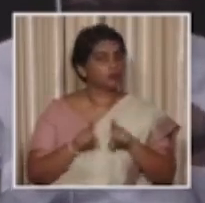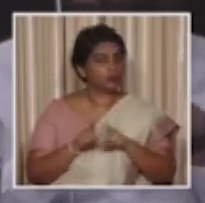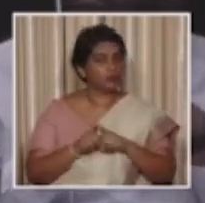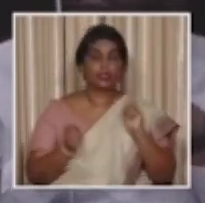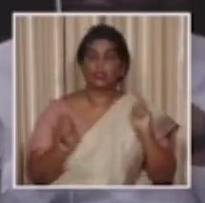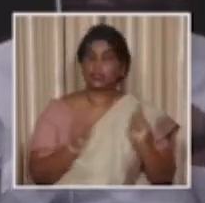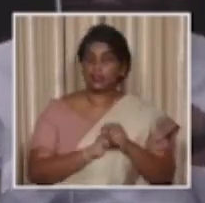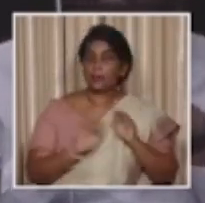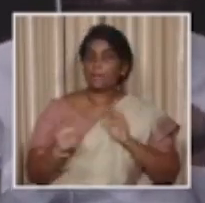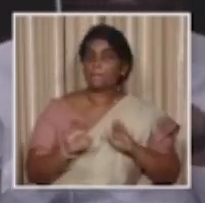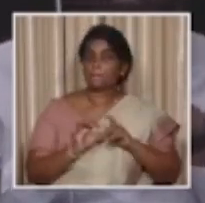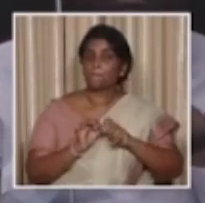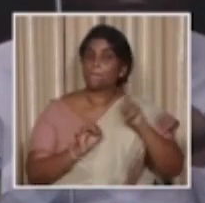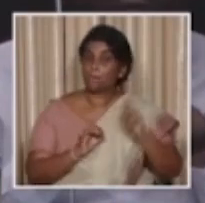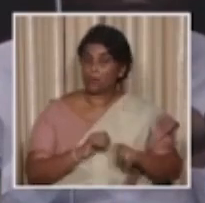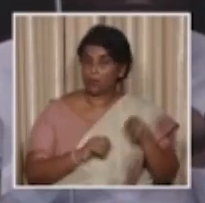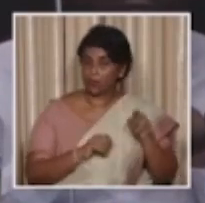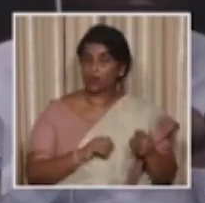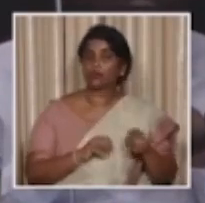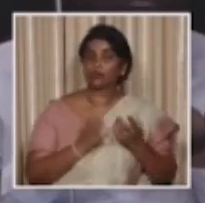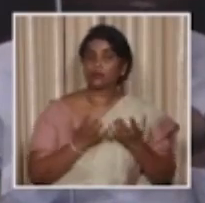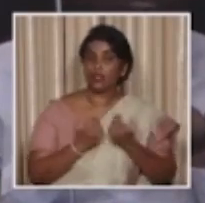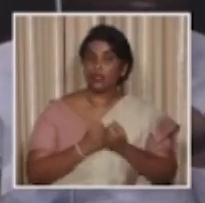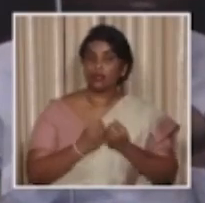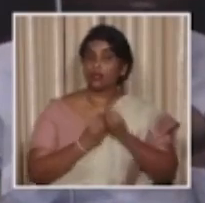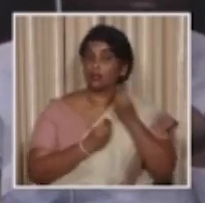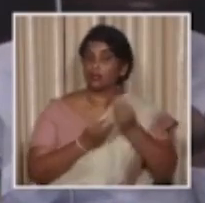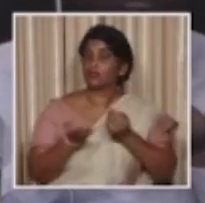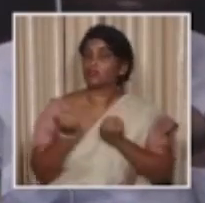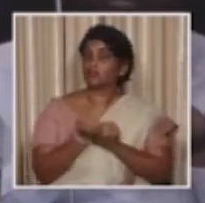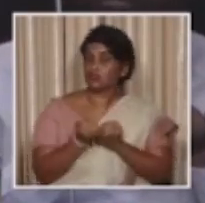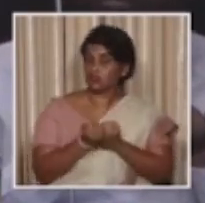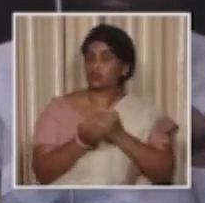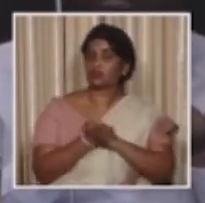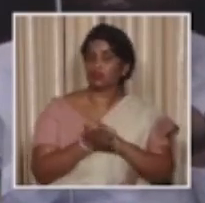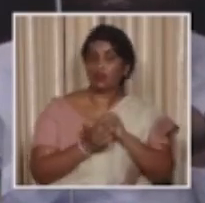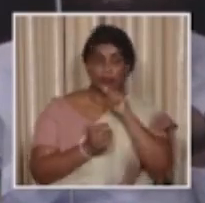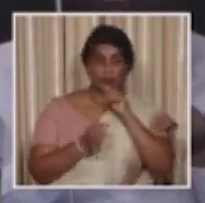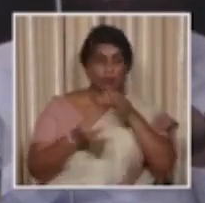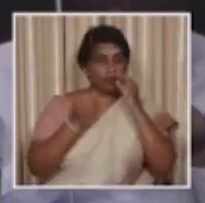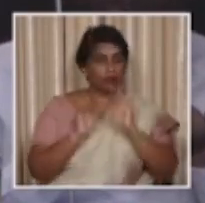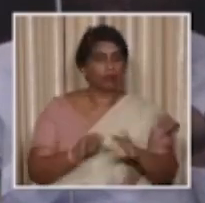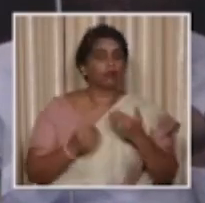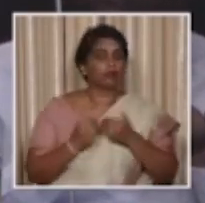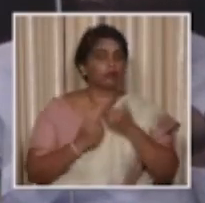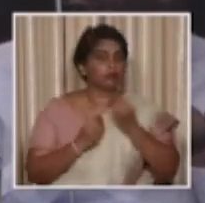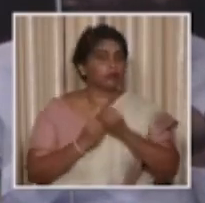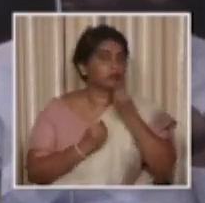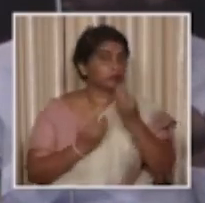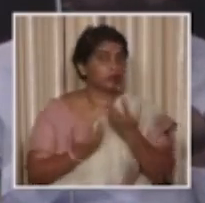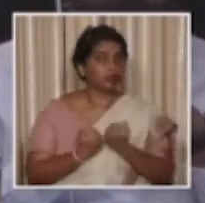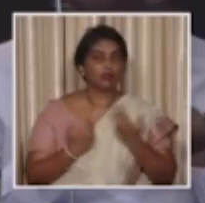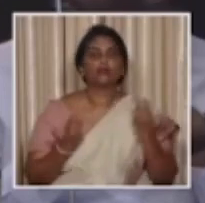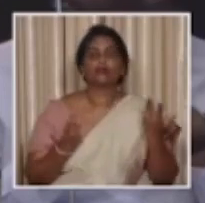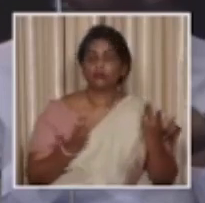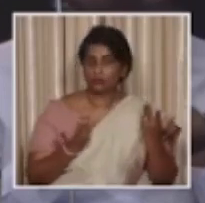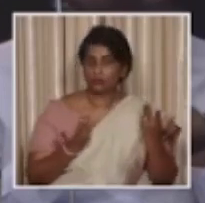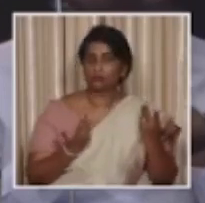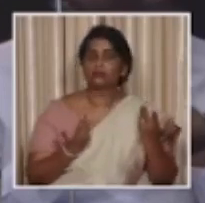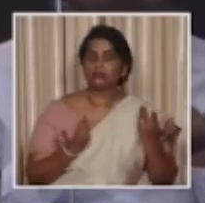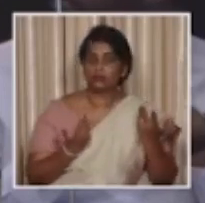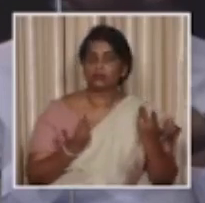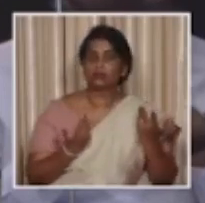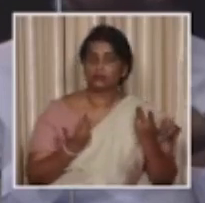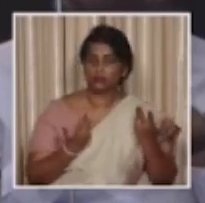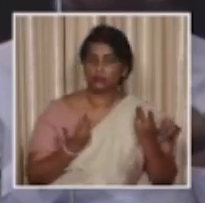ක්‍රිකට් පාලක මණ්ඩලය විසින් ඒ අවශ්‍ය දිය යුතු සහයෝගය නිසි ලෙස කිසිම දවසක ලැබිලා නැහැයි කියන එක